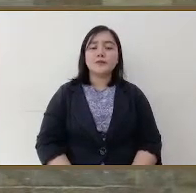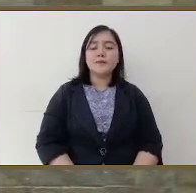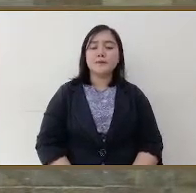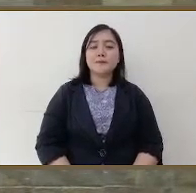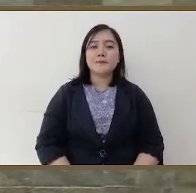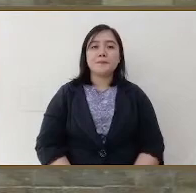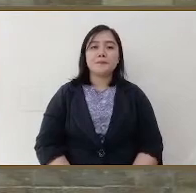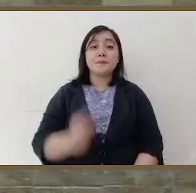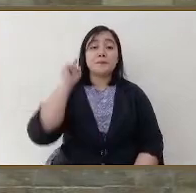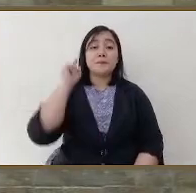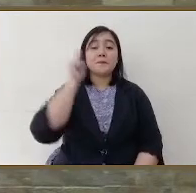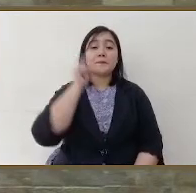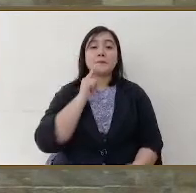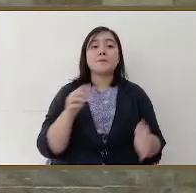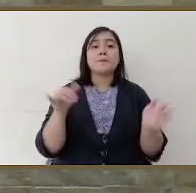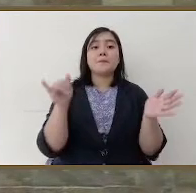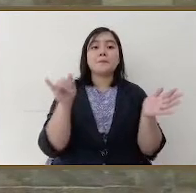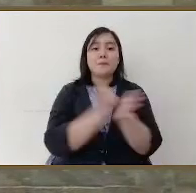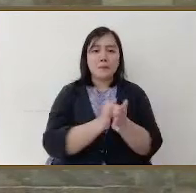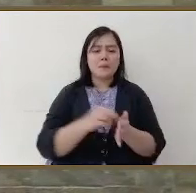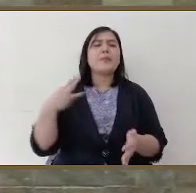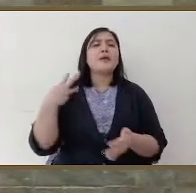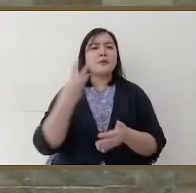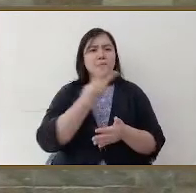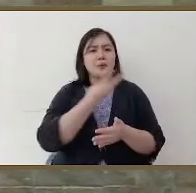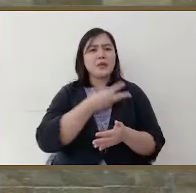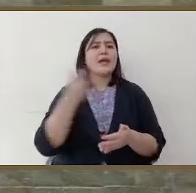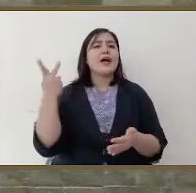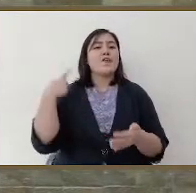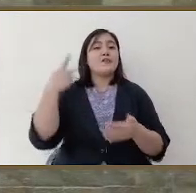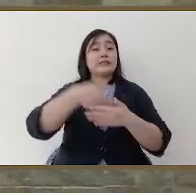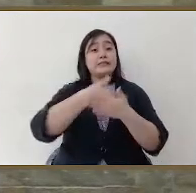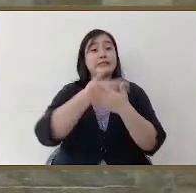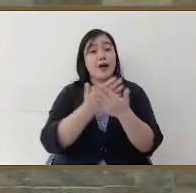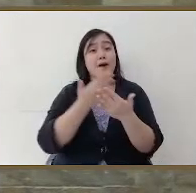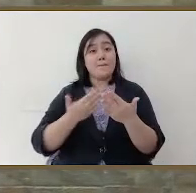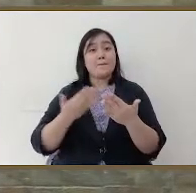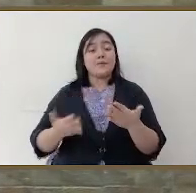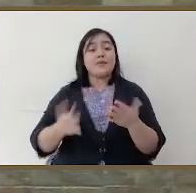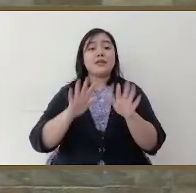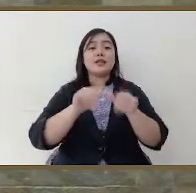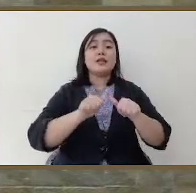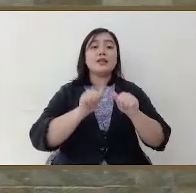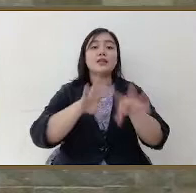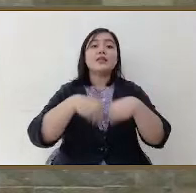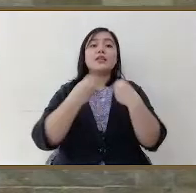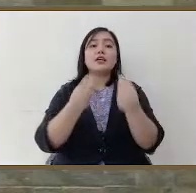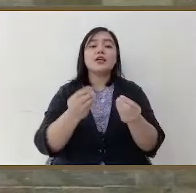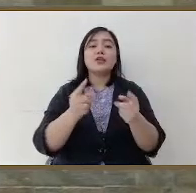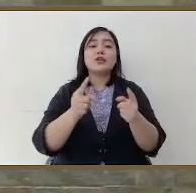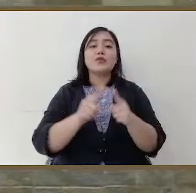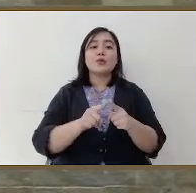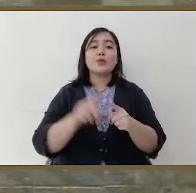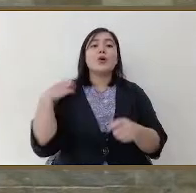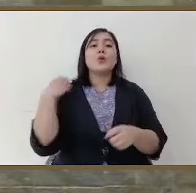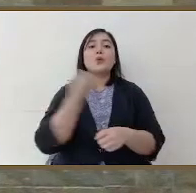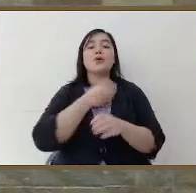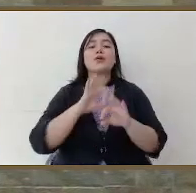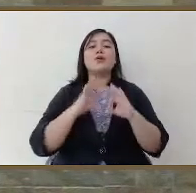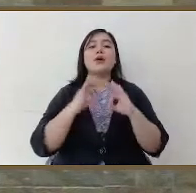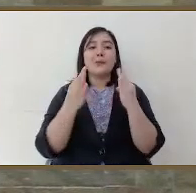bawat isa sa atin, meron tayong pwedeng maibigay sa ating pamilya. The first place, bigyan natin ang ating pamilya ng